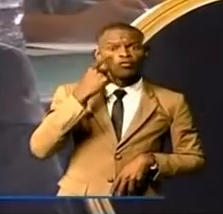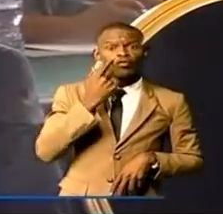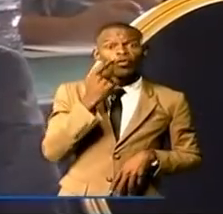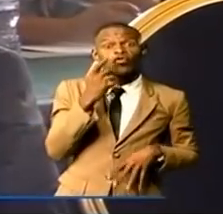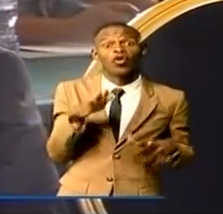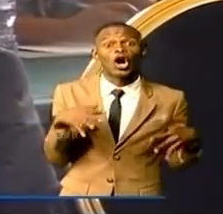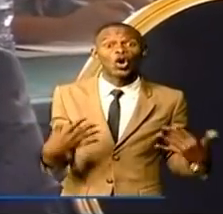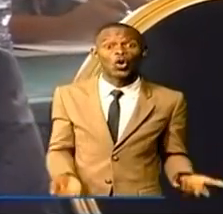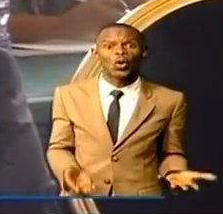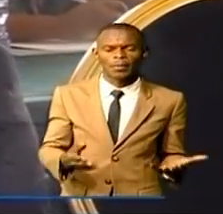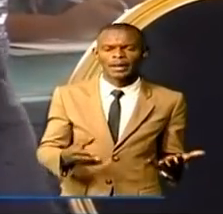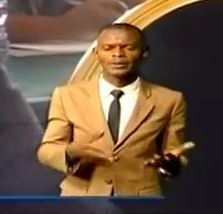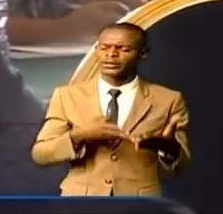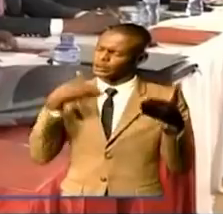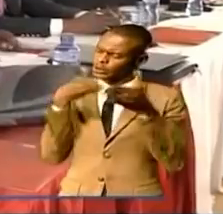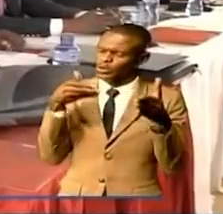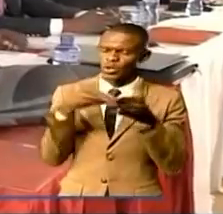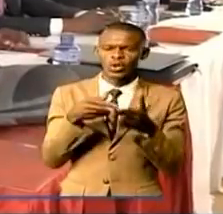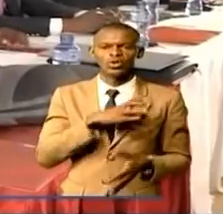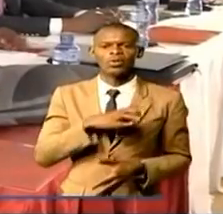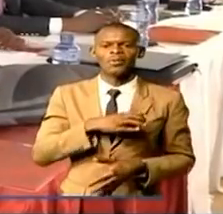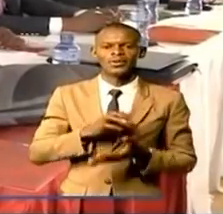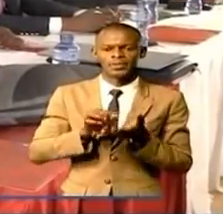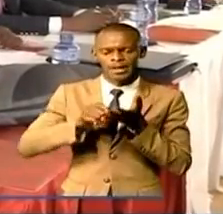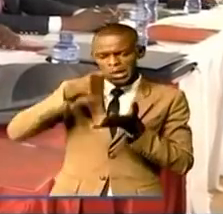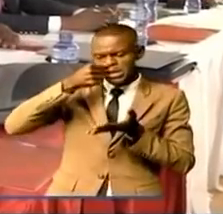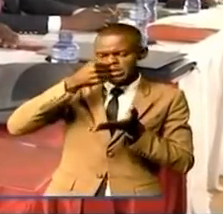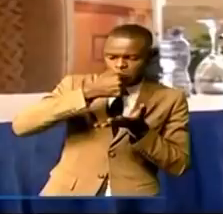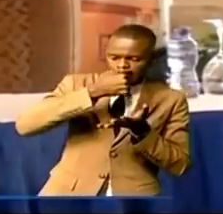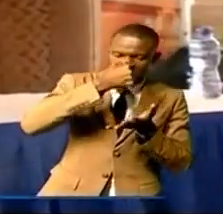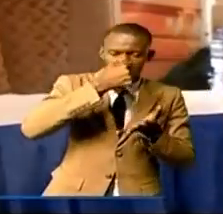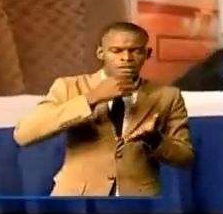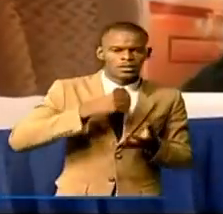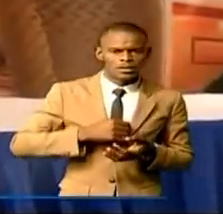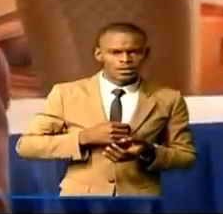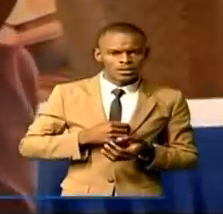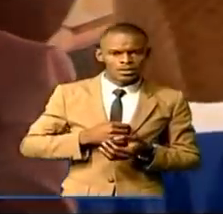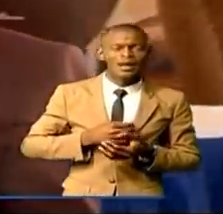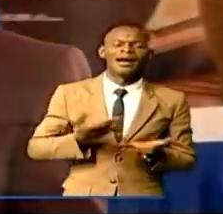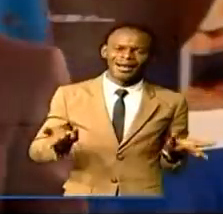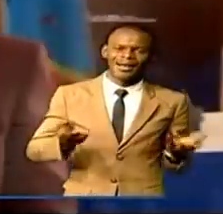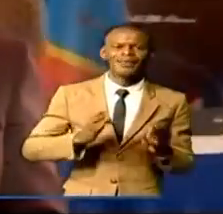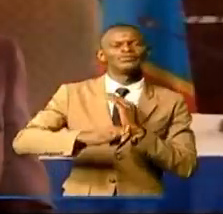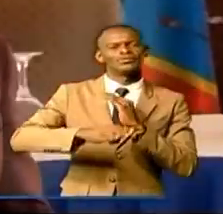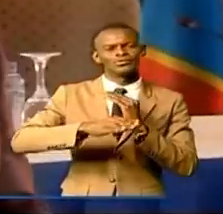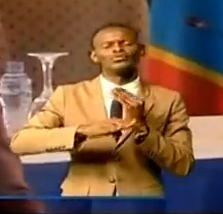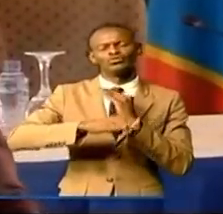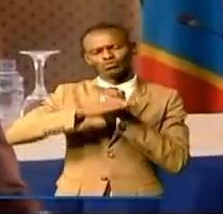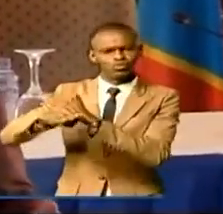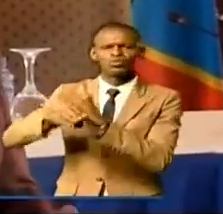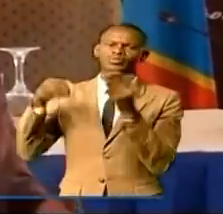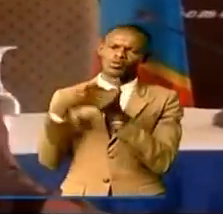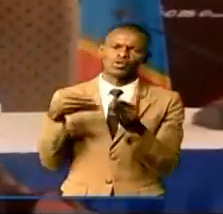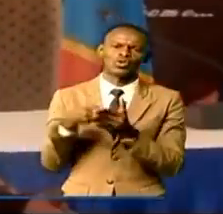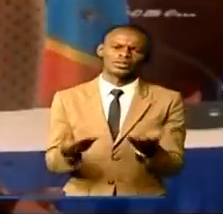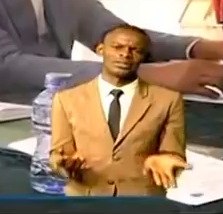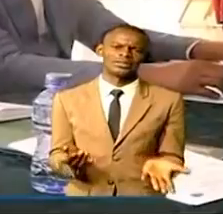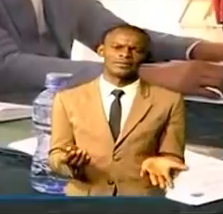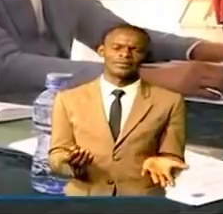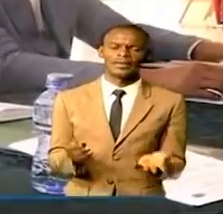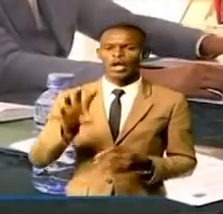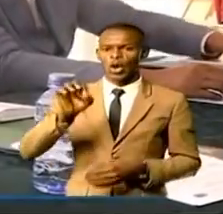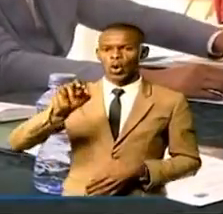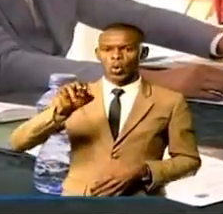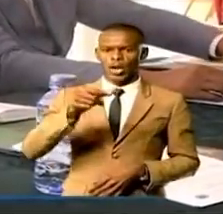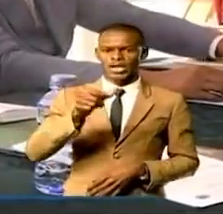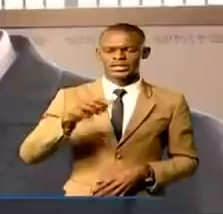lutte contre le tabagisme en République démocratique du Congo. L'organisation Development Gateway, avec le Programme national